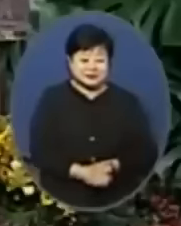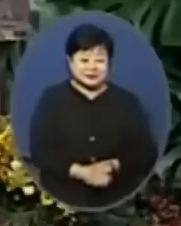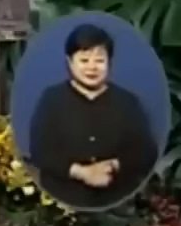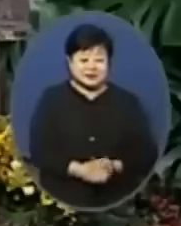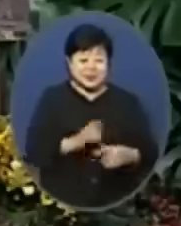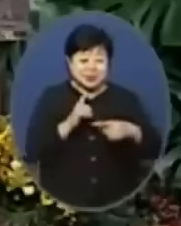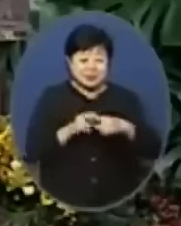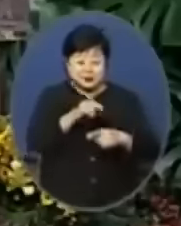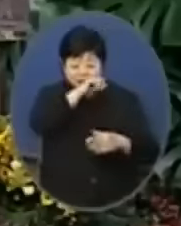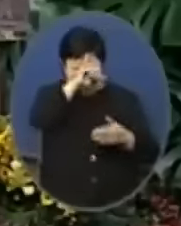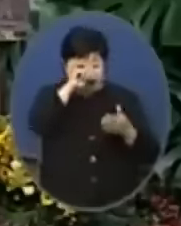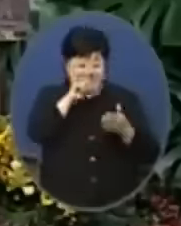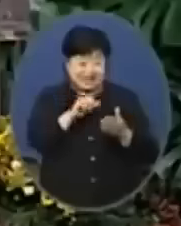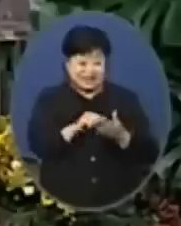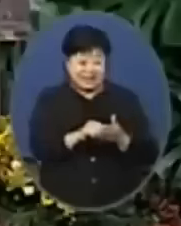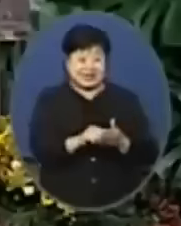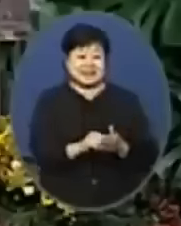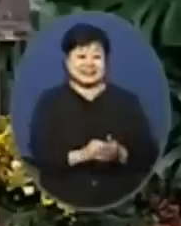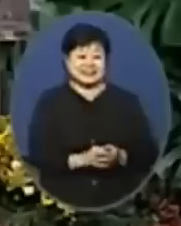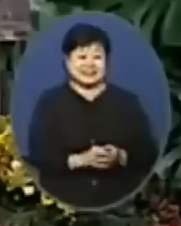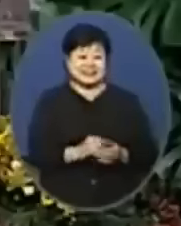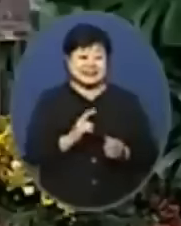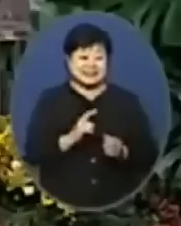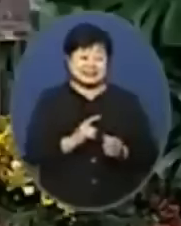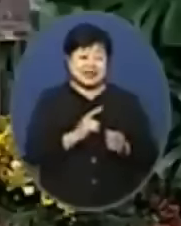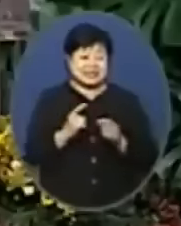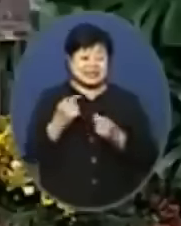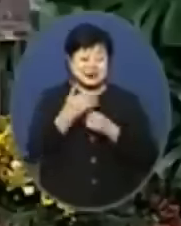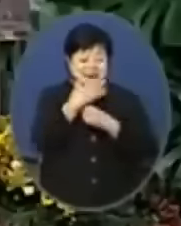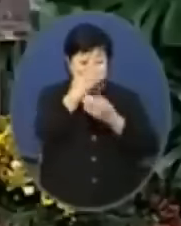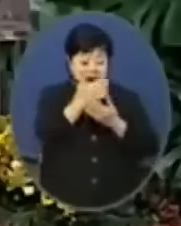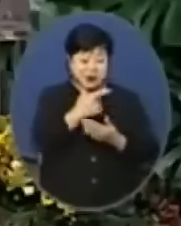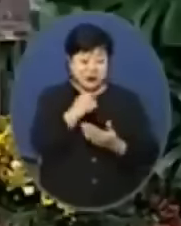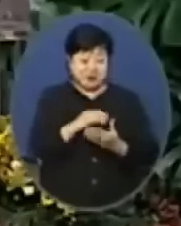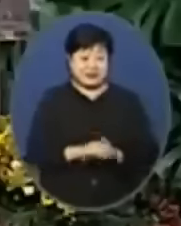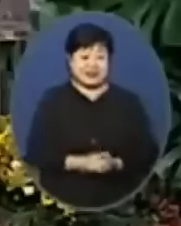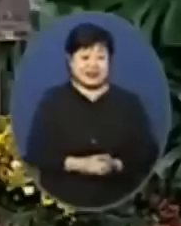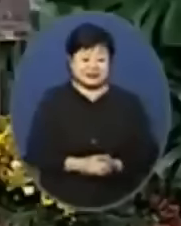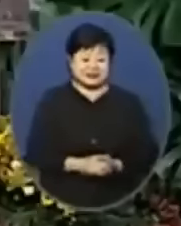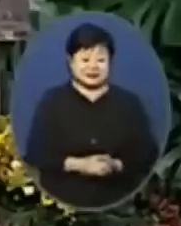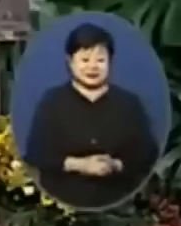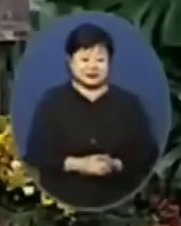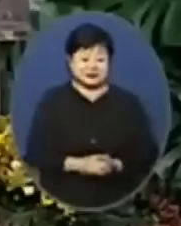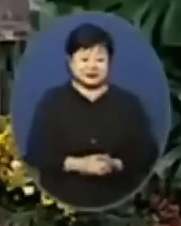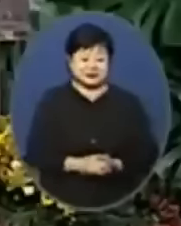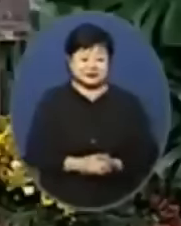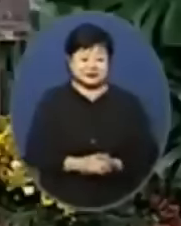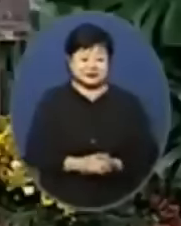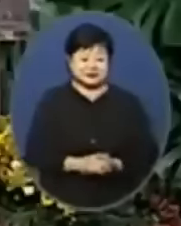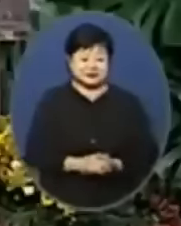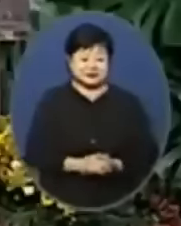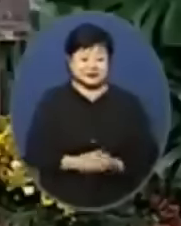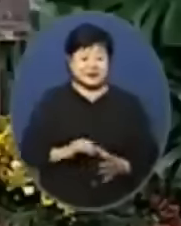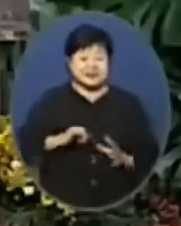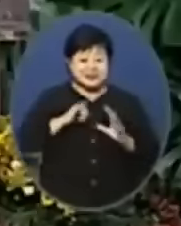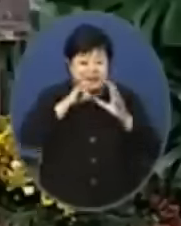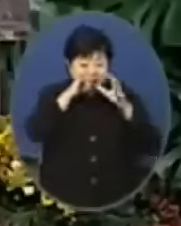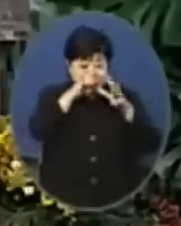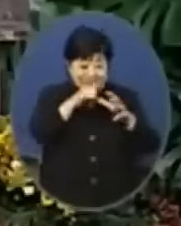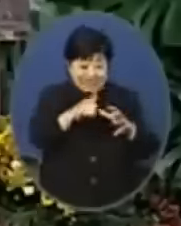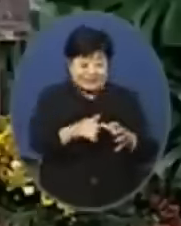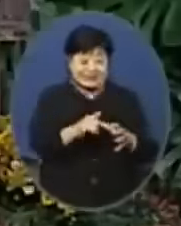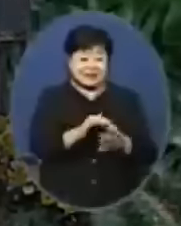플러스 인생이라는 제목을 가지고 오늘 은혜를 나누겠습니다. 이 세상에서